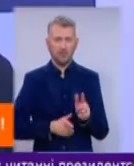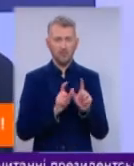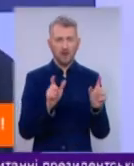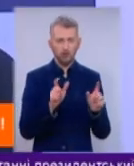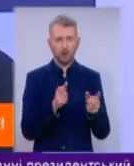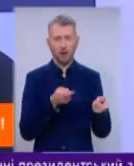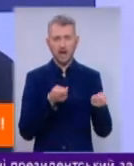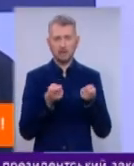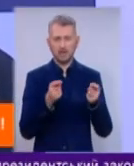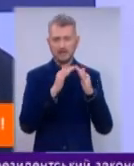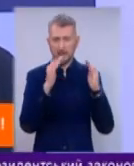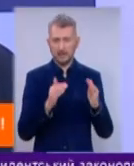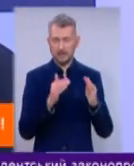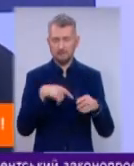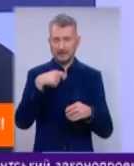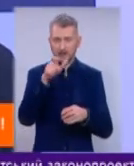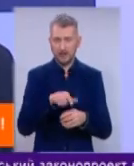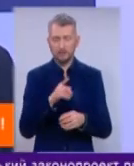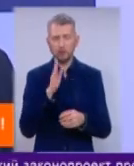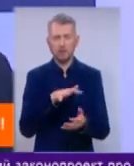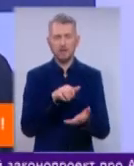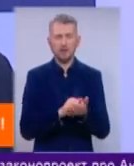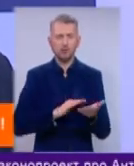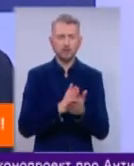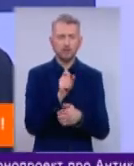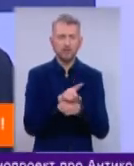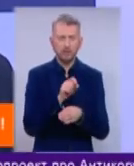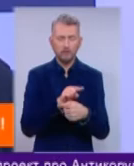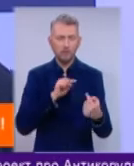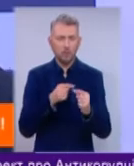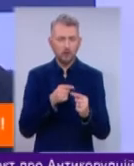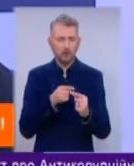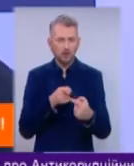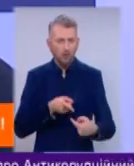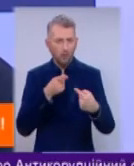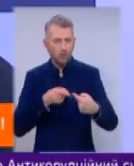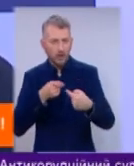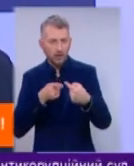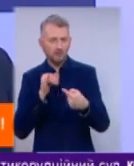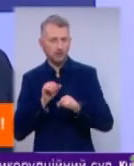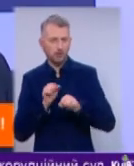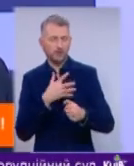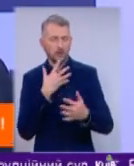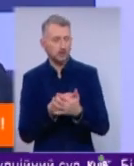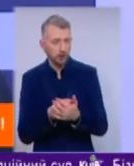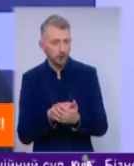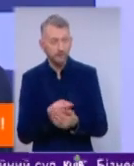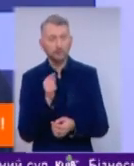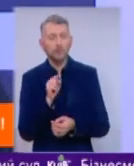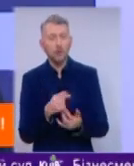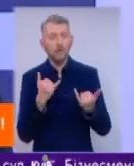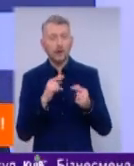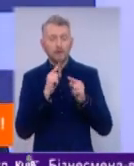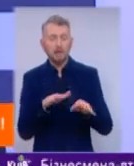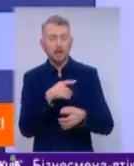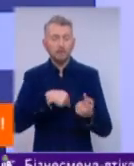президента, яка буде просто займатися політичними замовленнями проти опонентів і покривати своїх. І отут зараз в парламенті